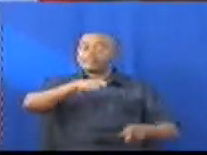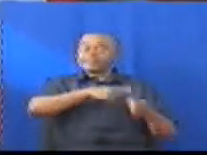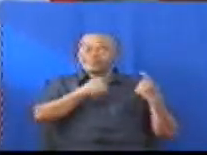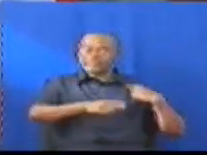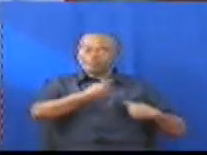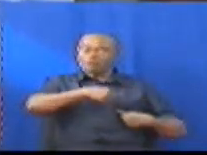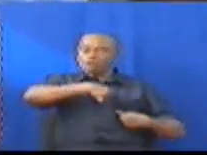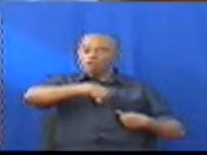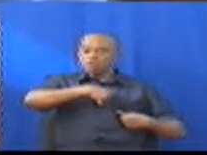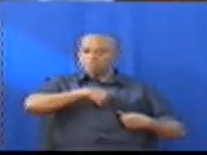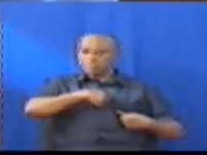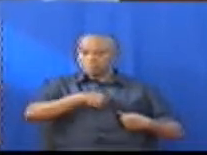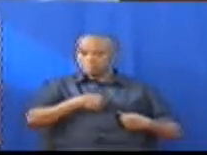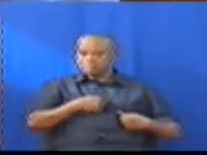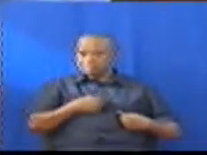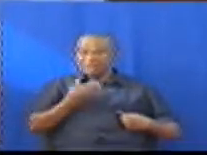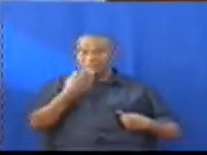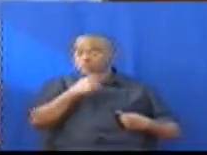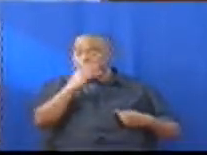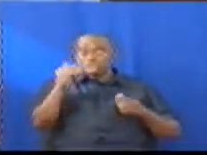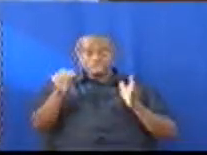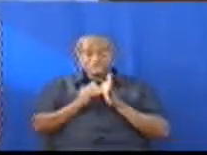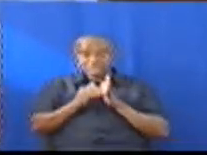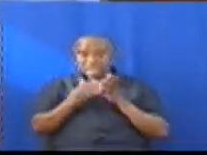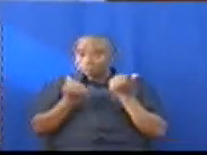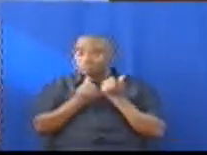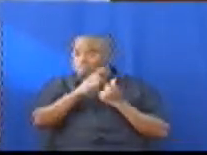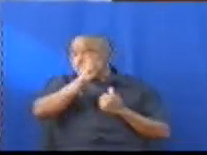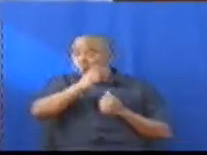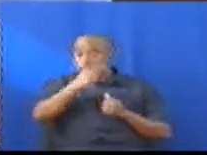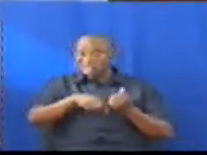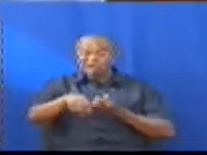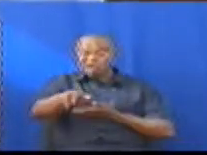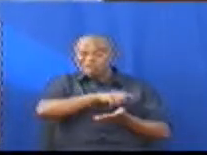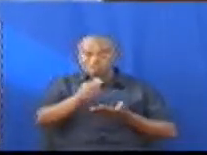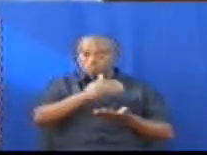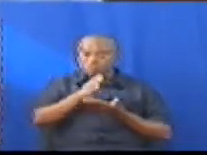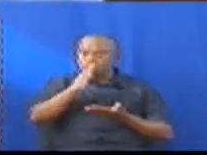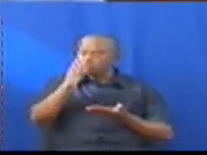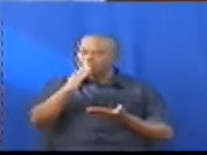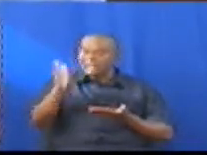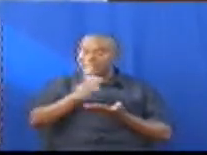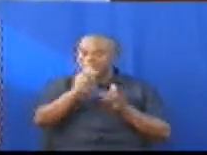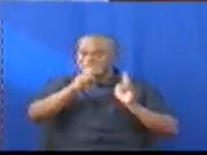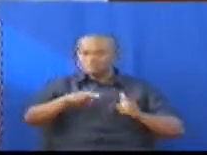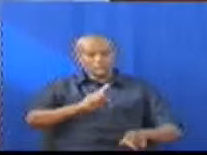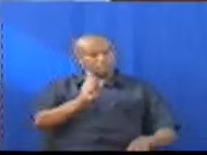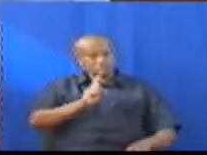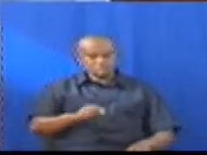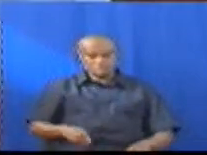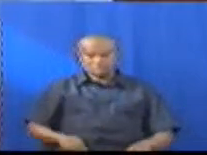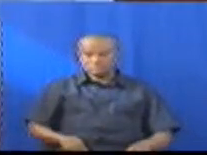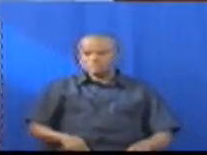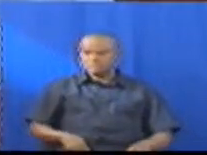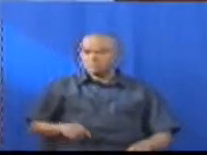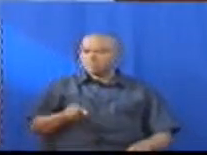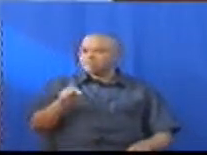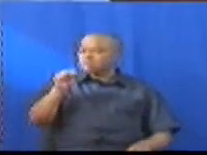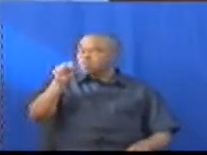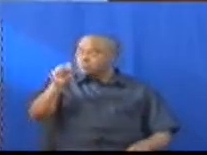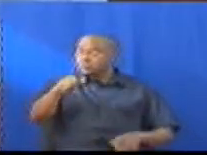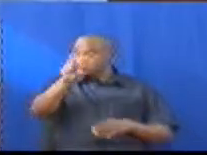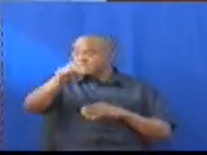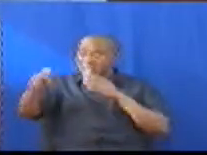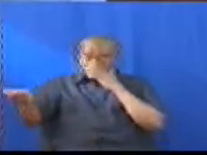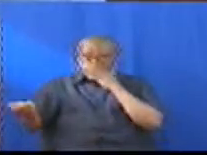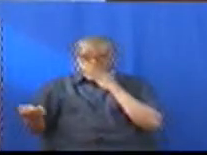inatungwa ili mtu asende ovyo ovyo tukufungua kesi mahakamani. Ya Rabbi Stara, yeye ni mwananchi wa nchi hii.